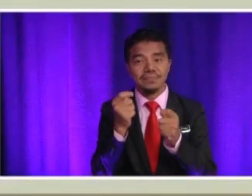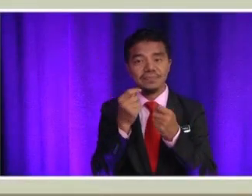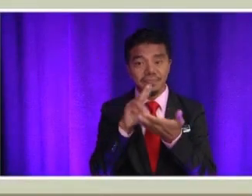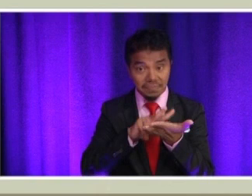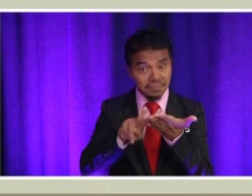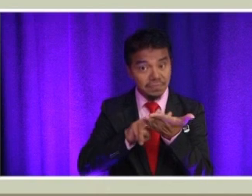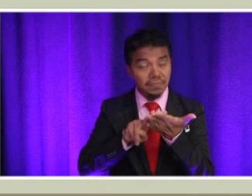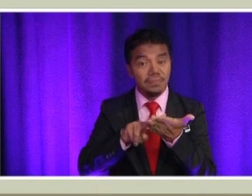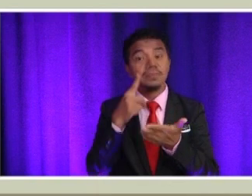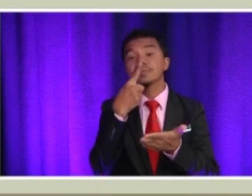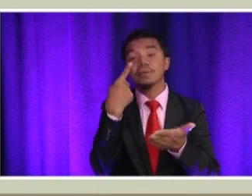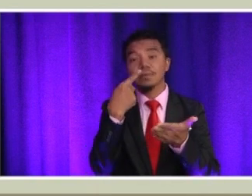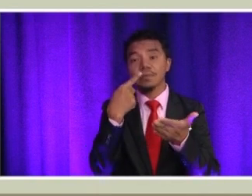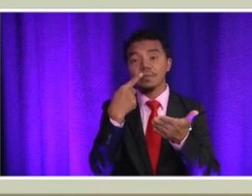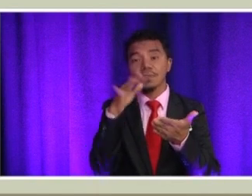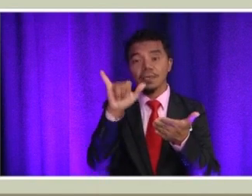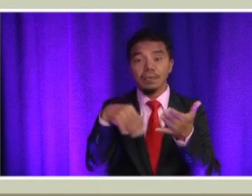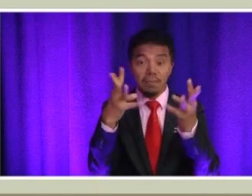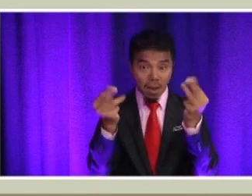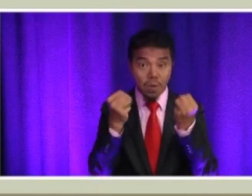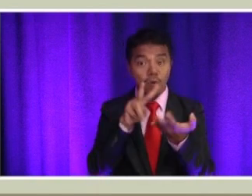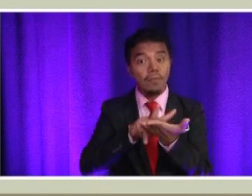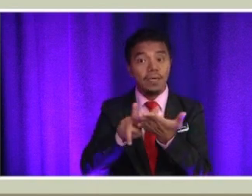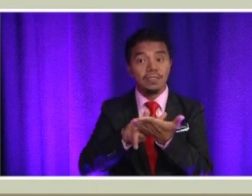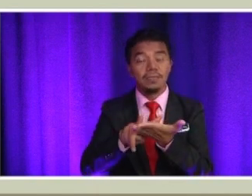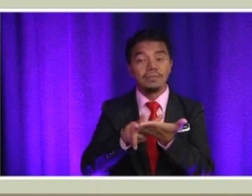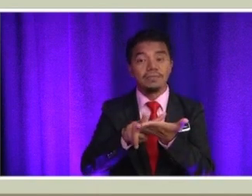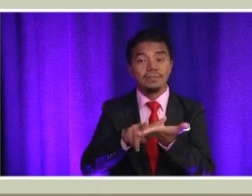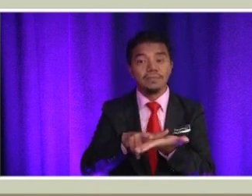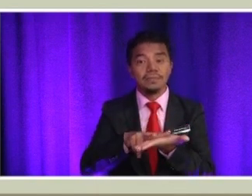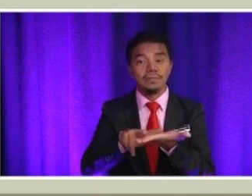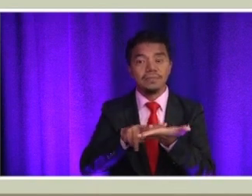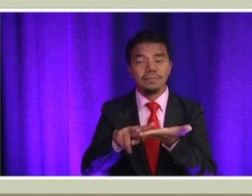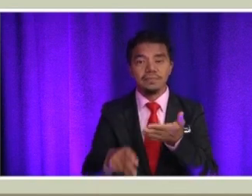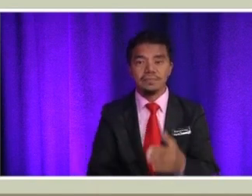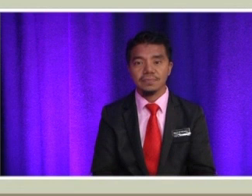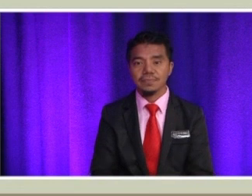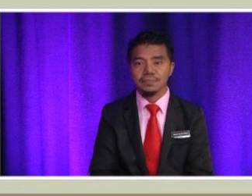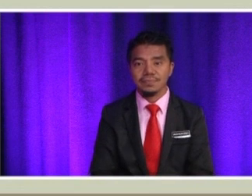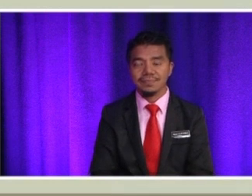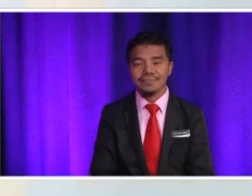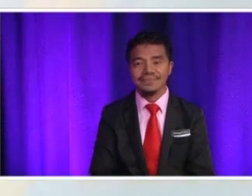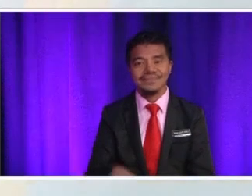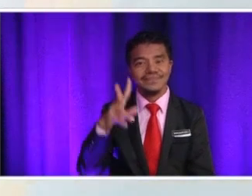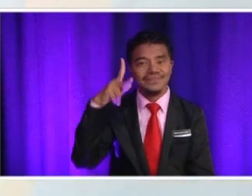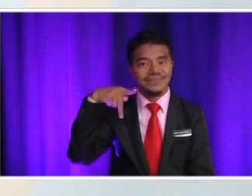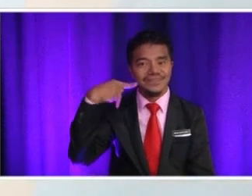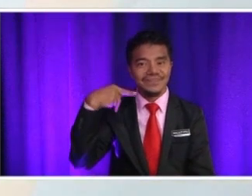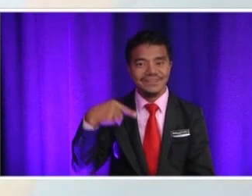Boleh, okay. Siapa kita nak minta baca cikgu? Boleh siapa-siapa baca kat sini. Yang nak volunteer, ketua kelas kita Puteri Humaira, silakan.